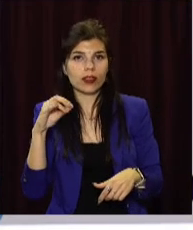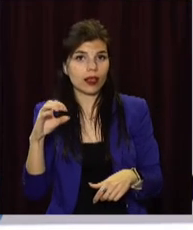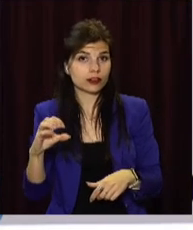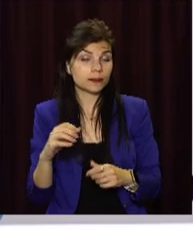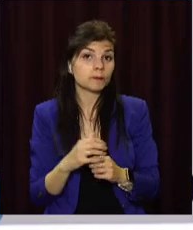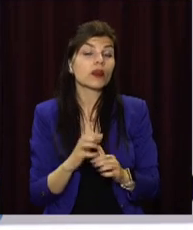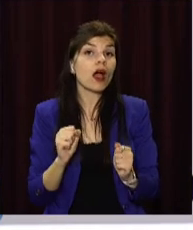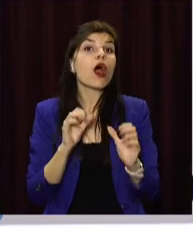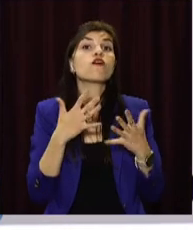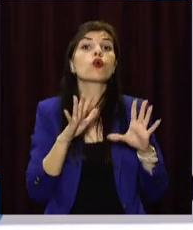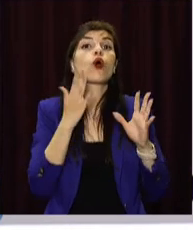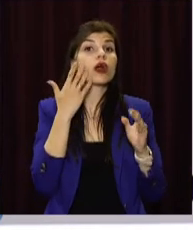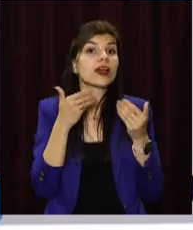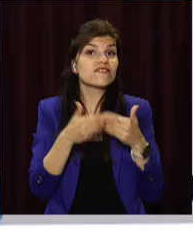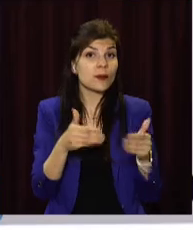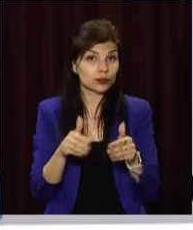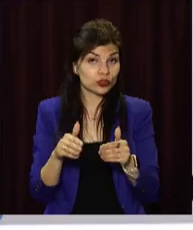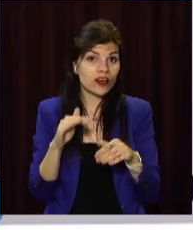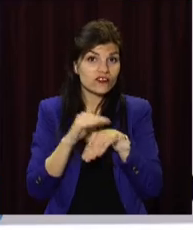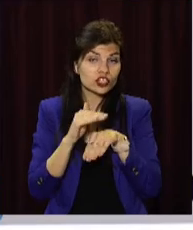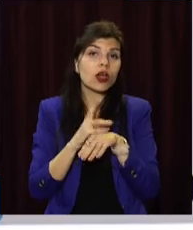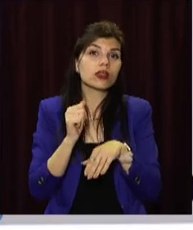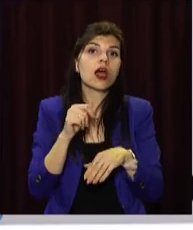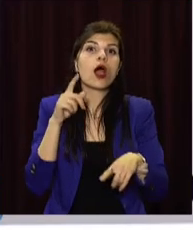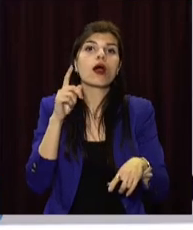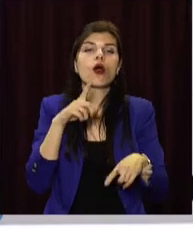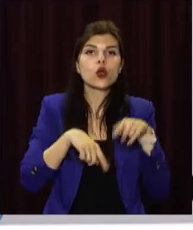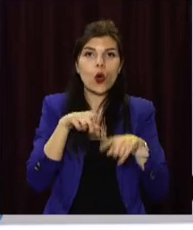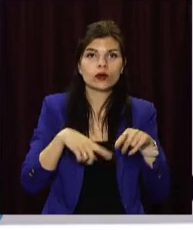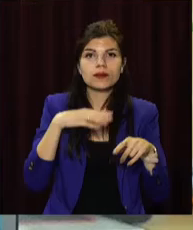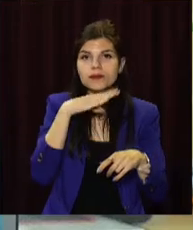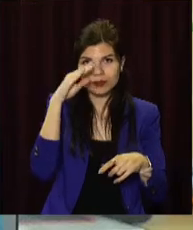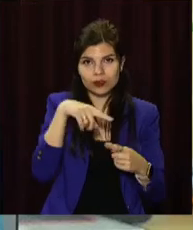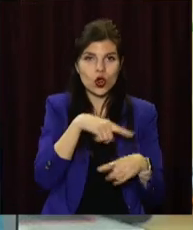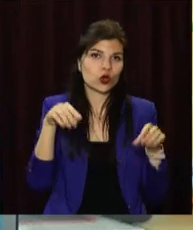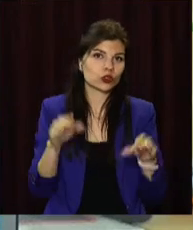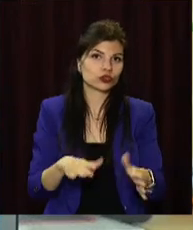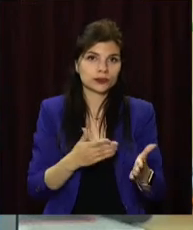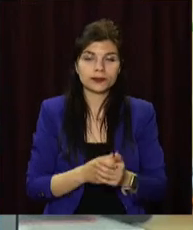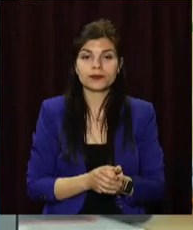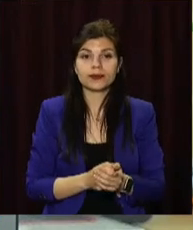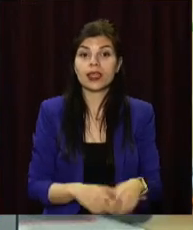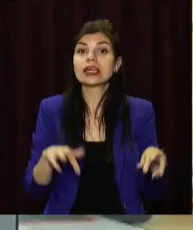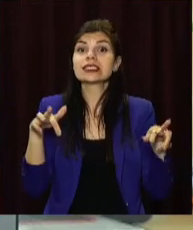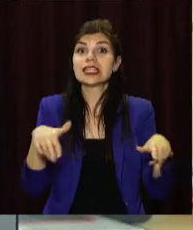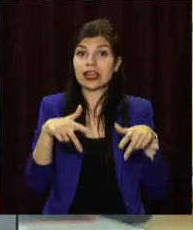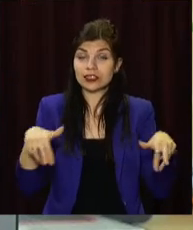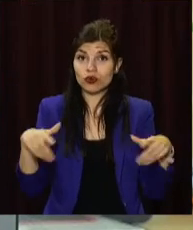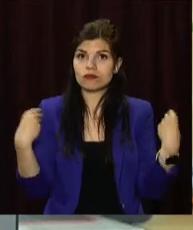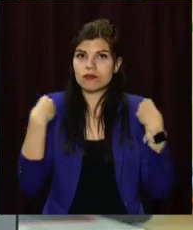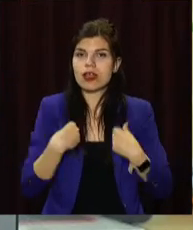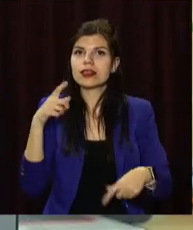А уже проведення випускних вечорів – це буде на розсуд батьківської громадськості. Станцювали в народному